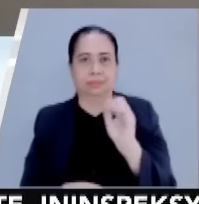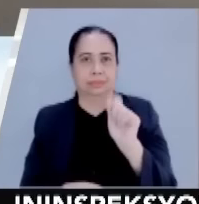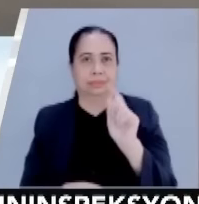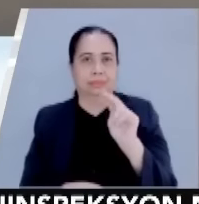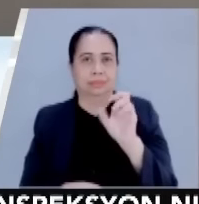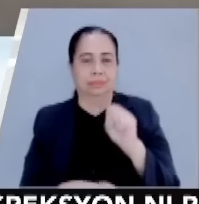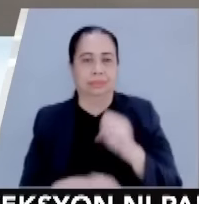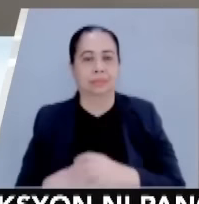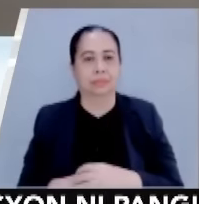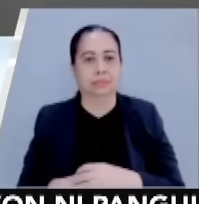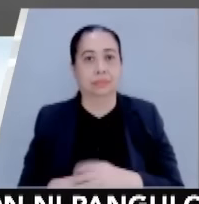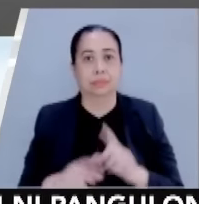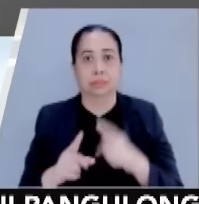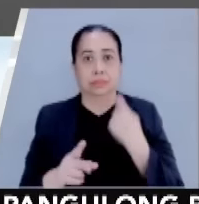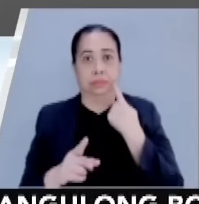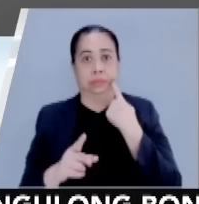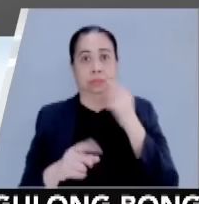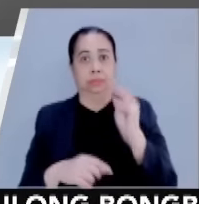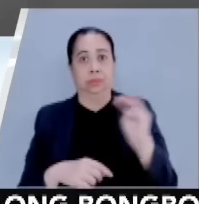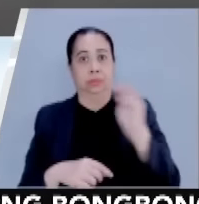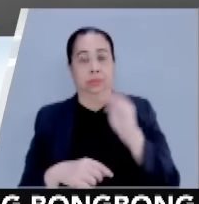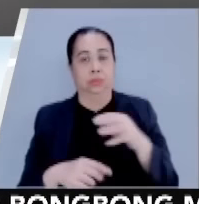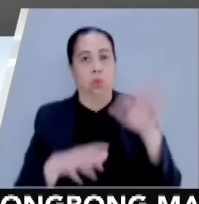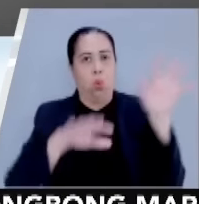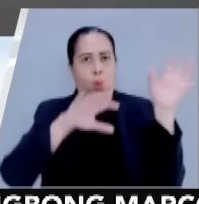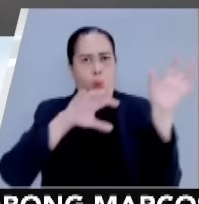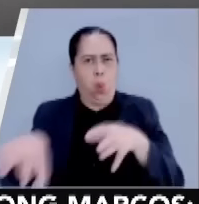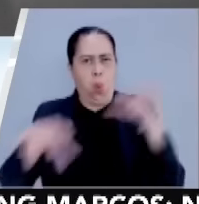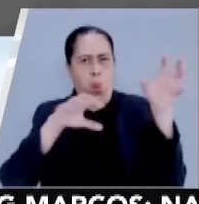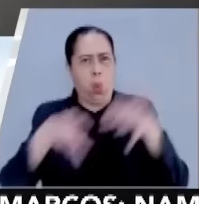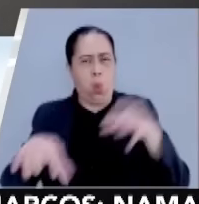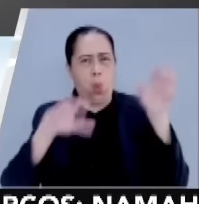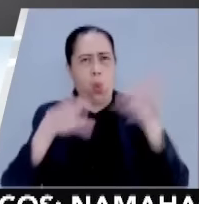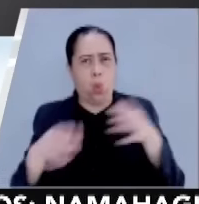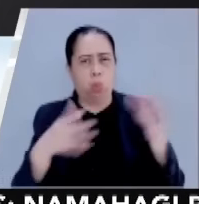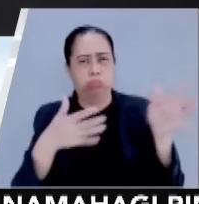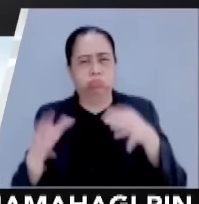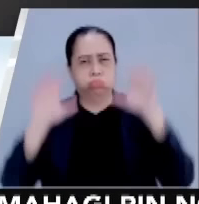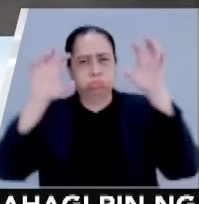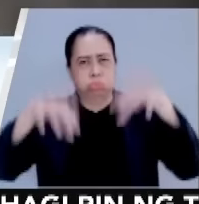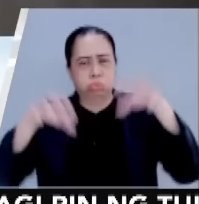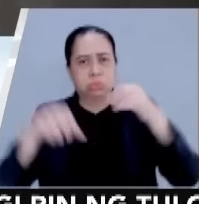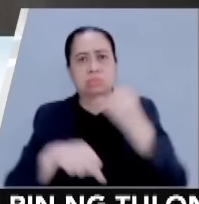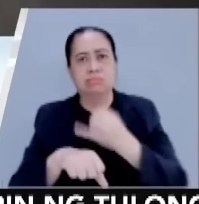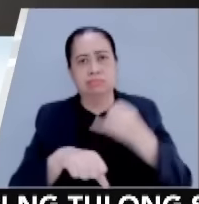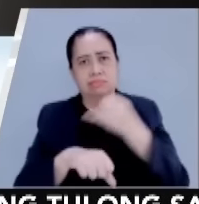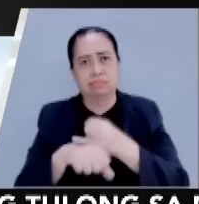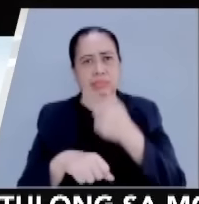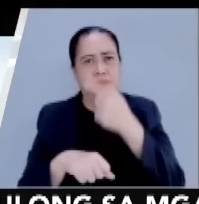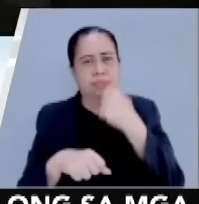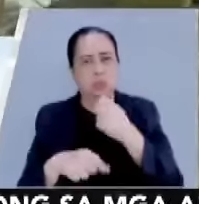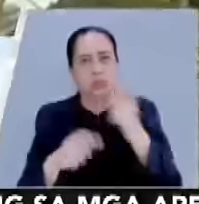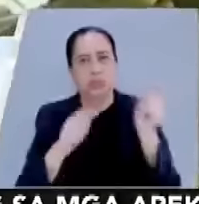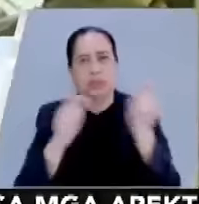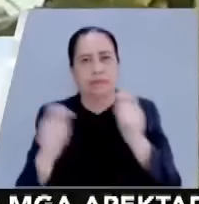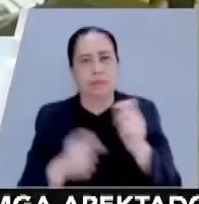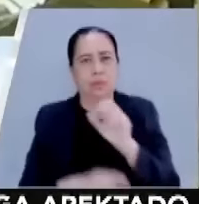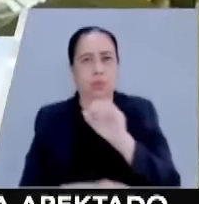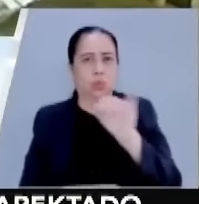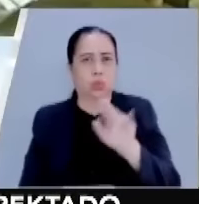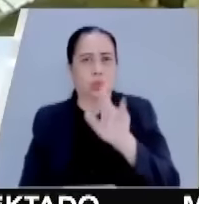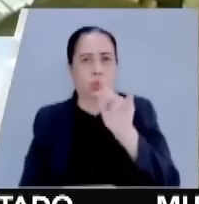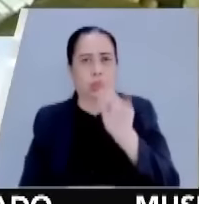Pero nito lamang Lunes, binayo ng malalakas na hangin at ulan ang isla dulot ng superbagyong Julian. Sa